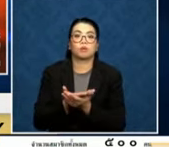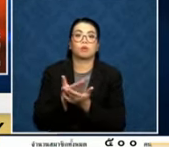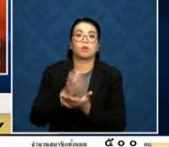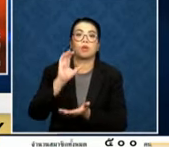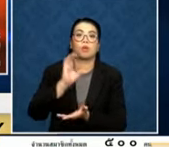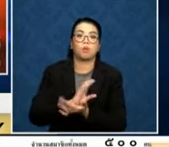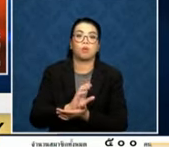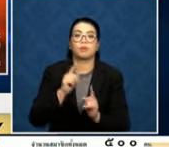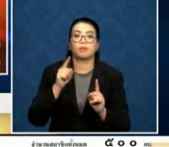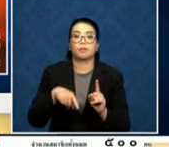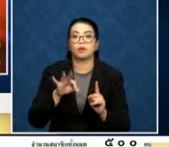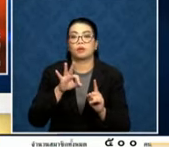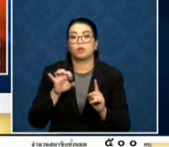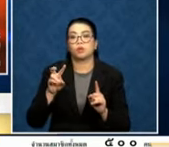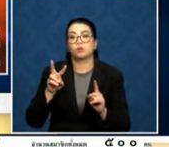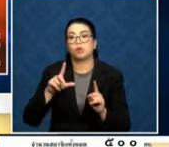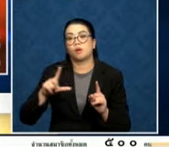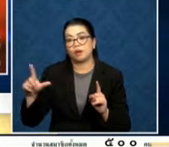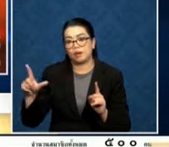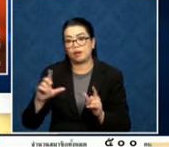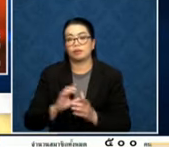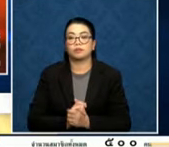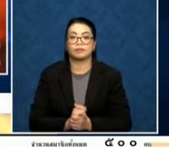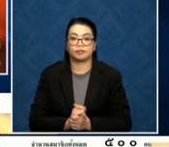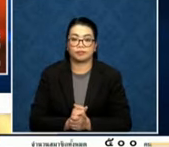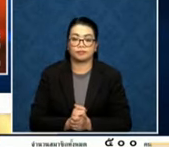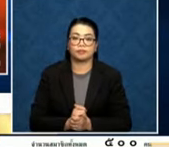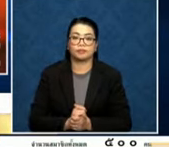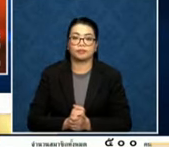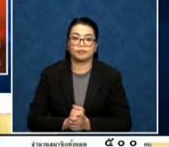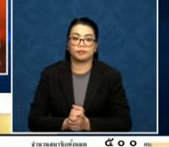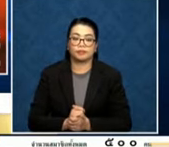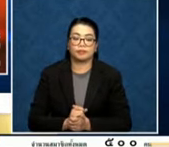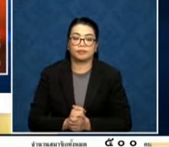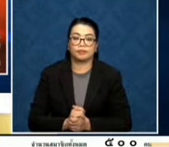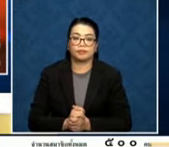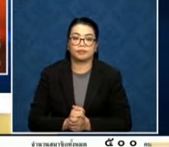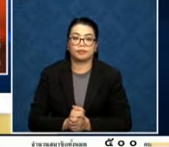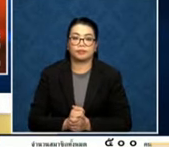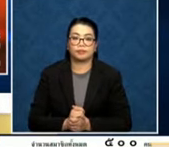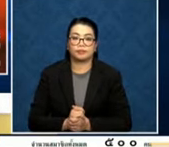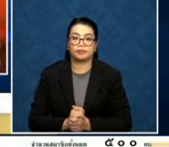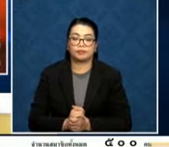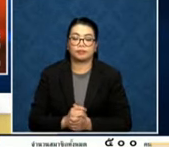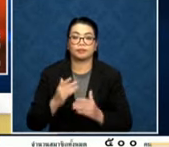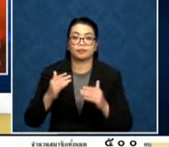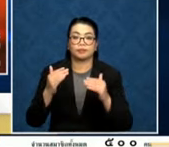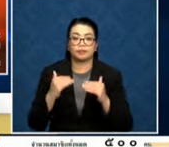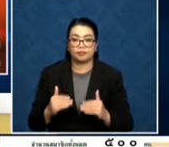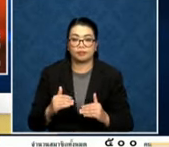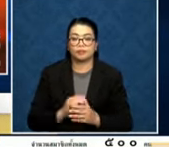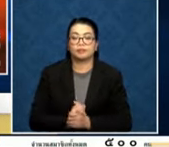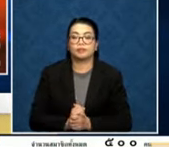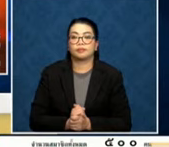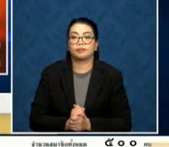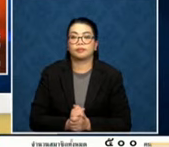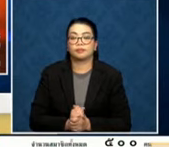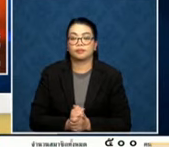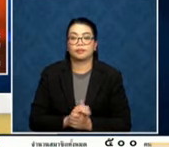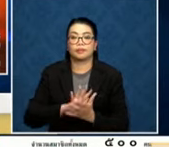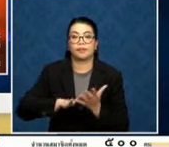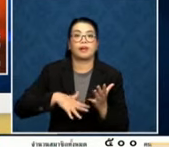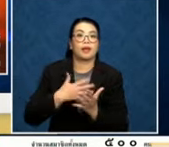ครับ 1,2ล้านบาทครับท่านประธานอีกส่วนนึงที่สำคัญครับท่านประธานในส่วนของ